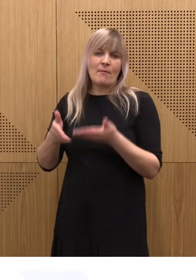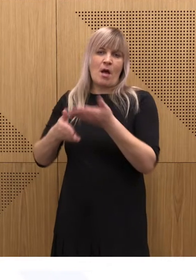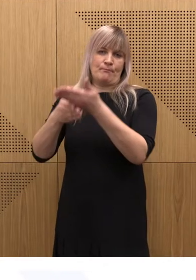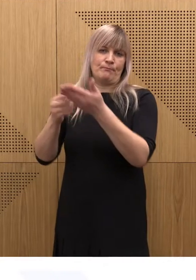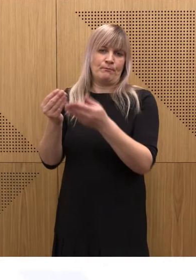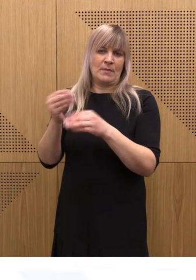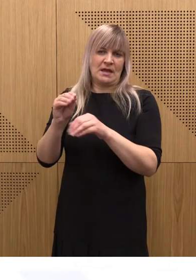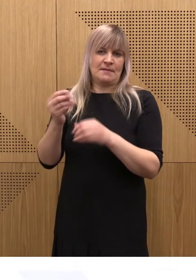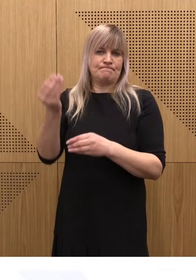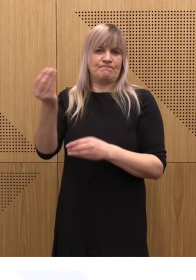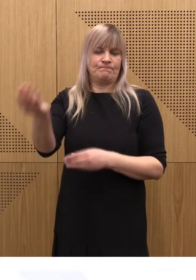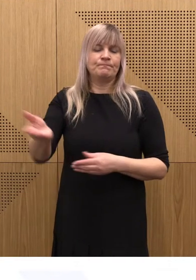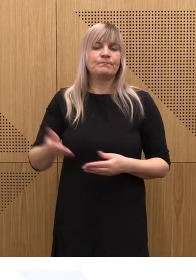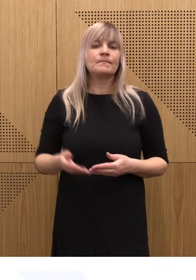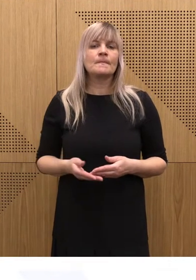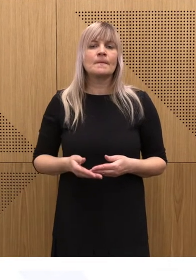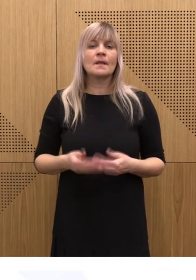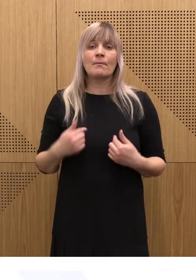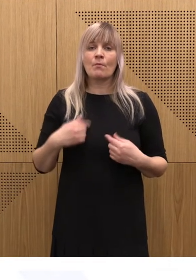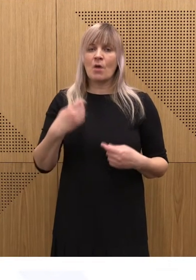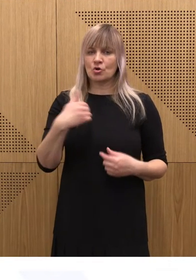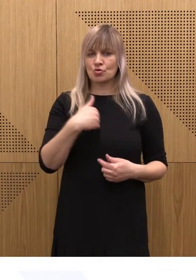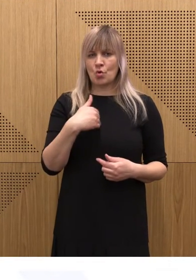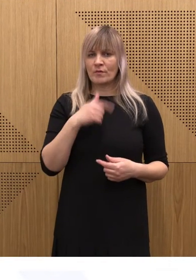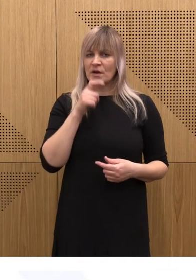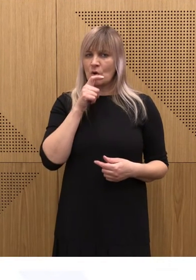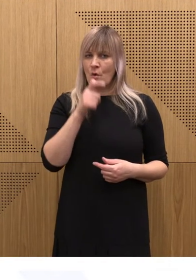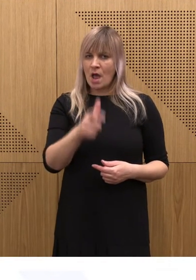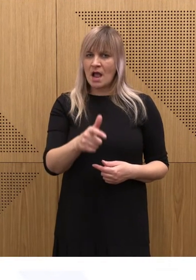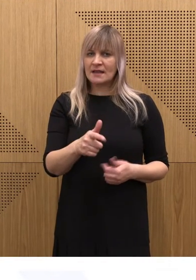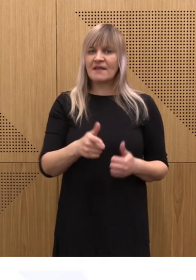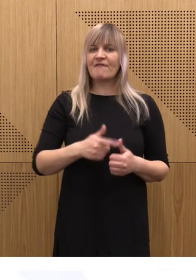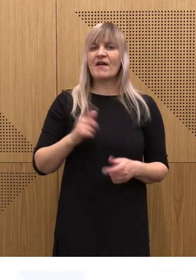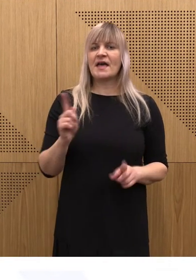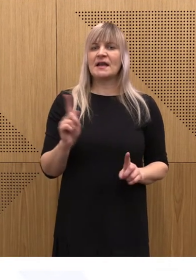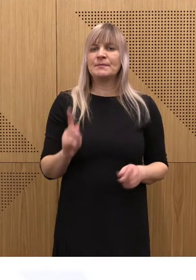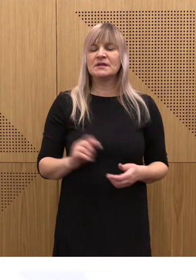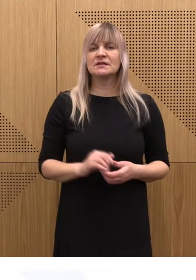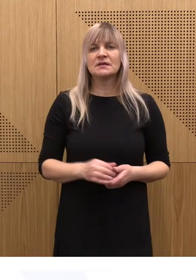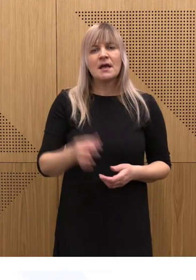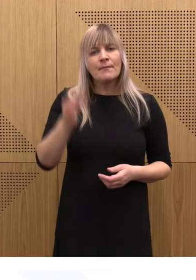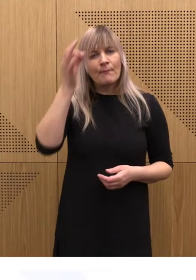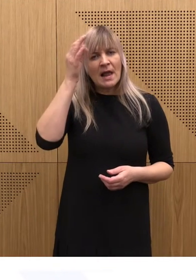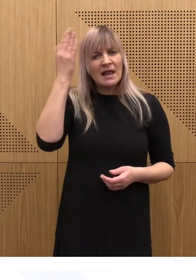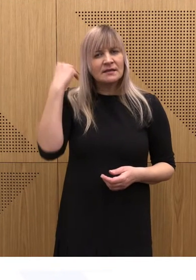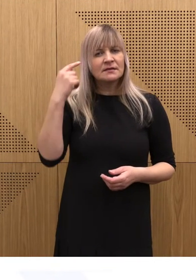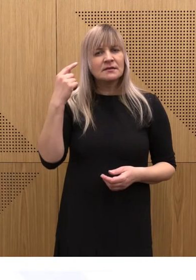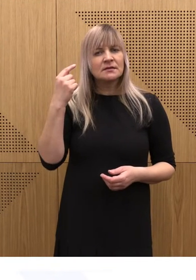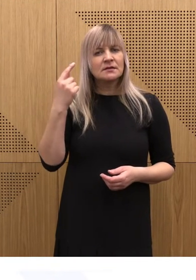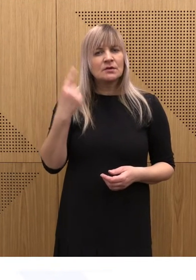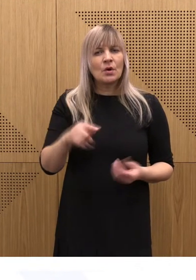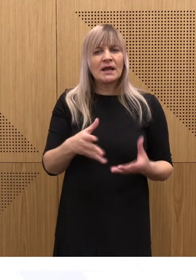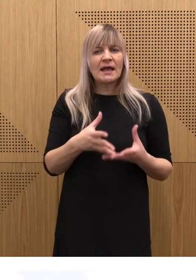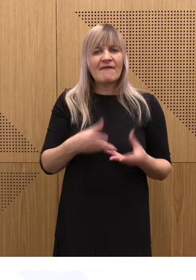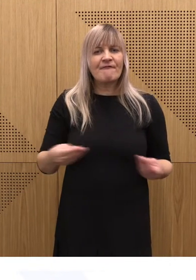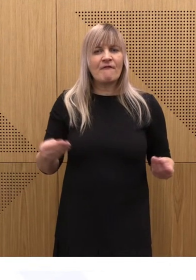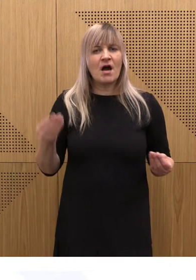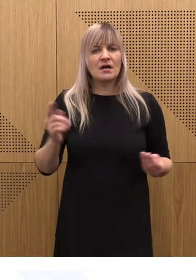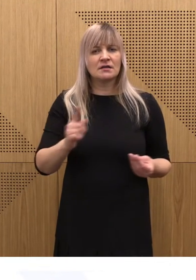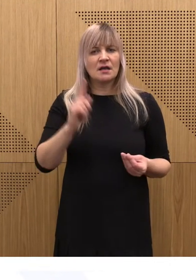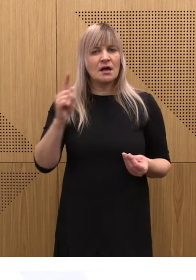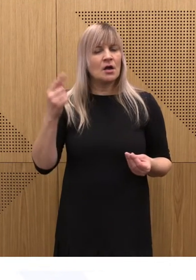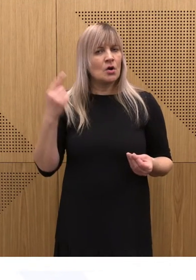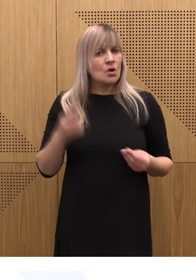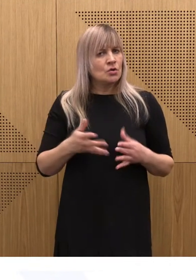ma soovin kindlasti öelda veel seda, et ma mäletan, kui me tegime kevadel sellised